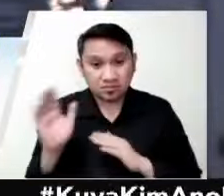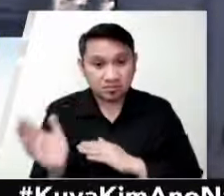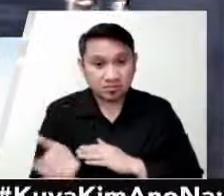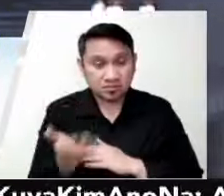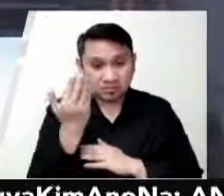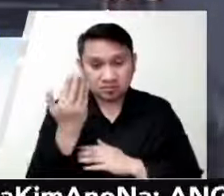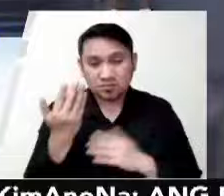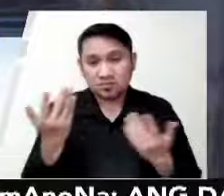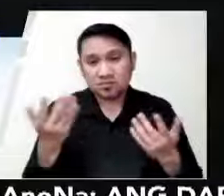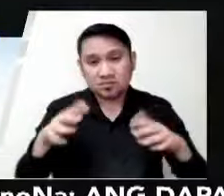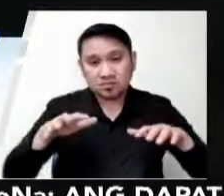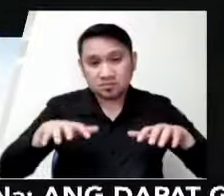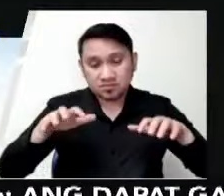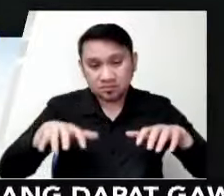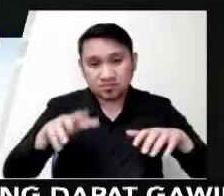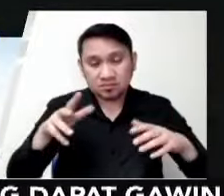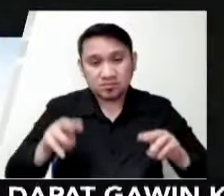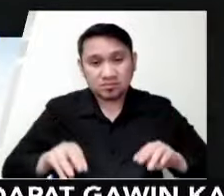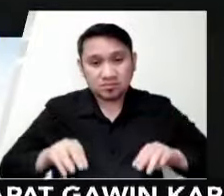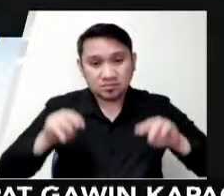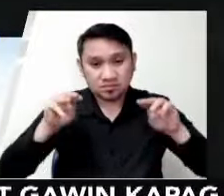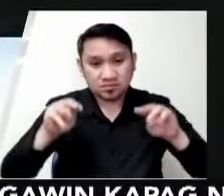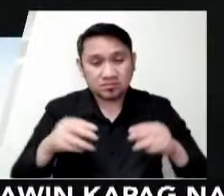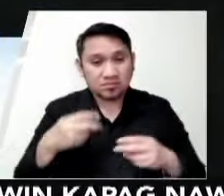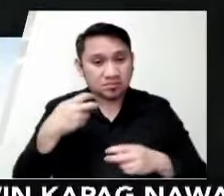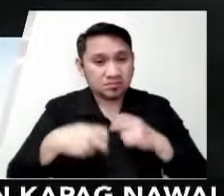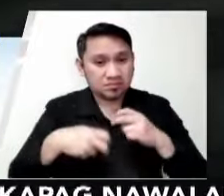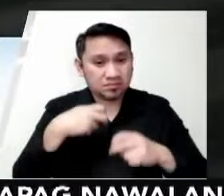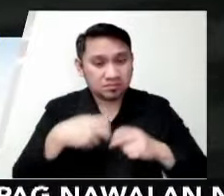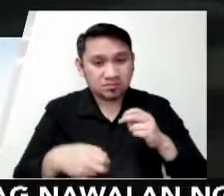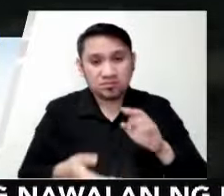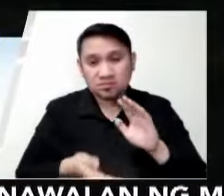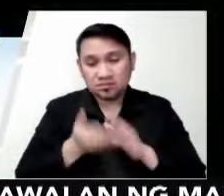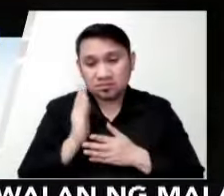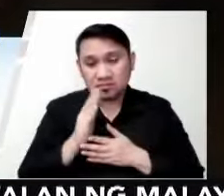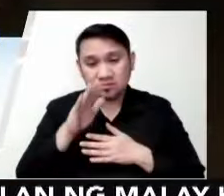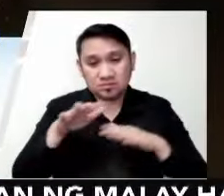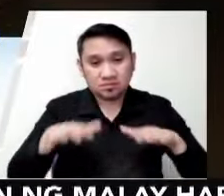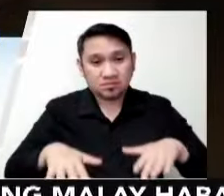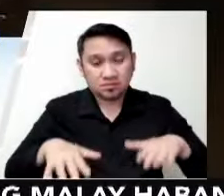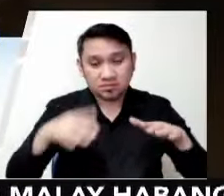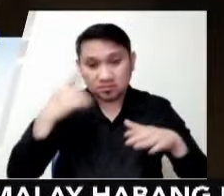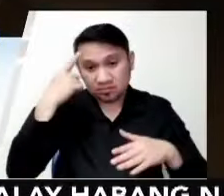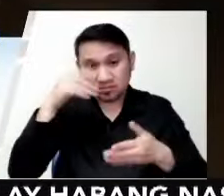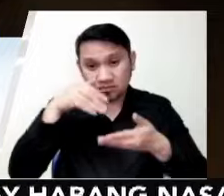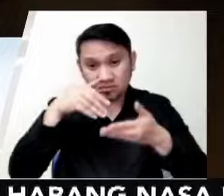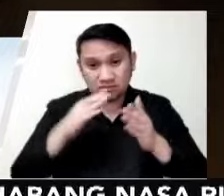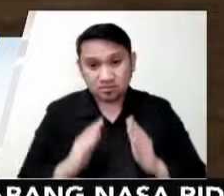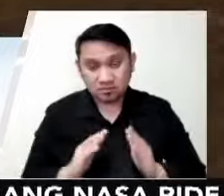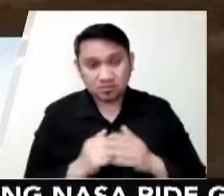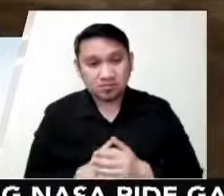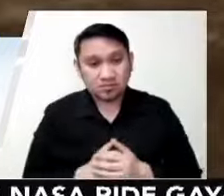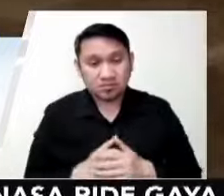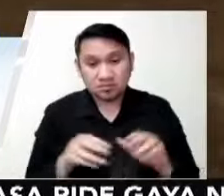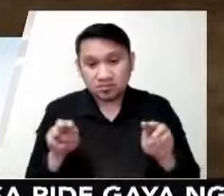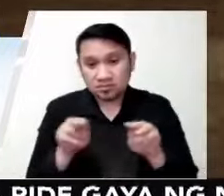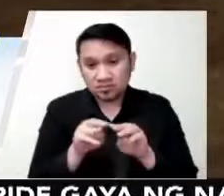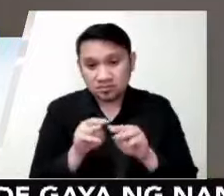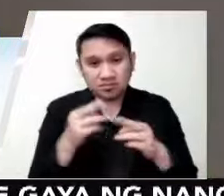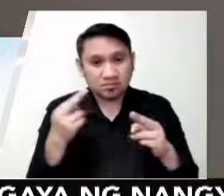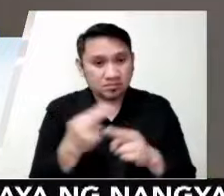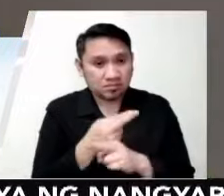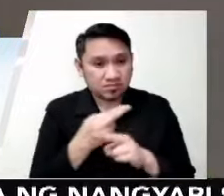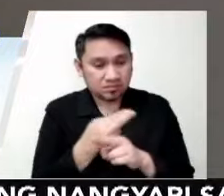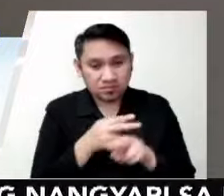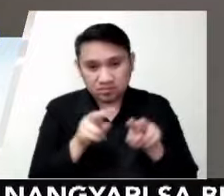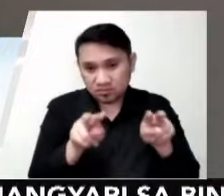kalsada sa lungsod ng Malabon pahirapan ang pagtawid sa baha lalo para sa mga estudyante ang ilang taga-marikina naman regular na raw ang pagmo-monitor sa